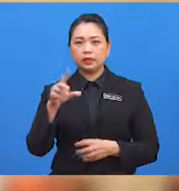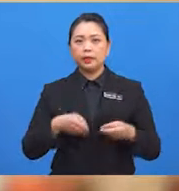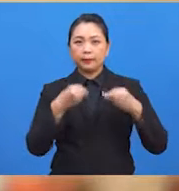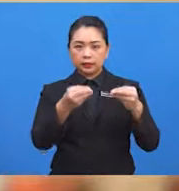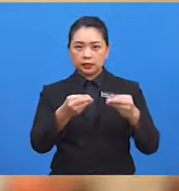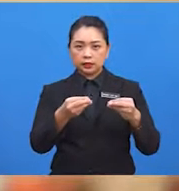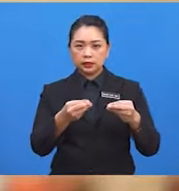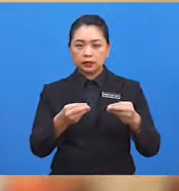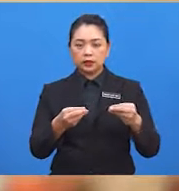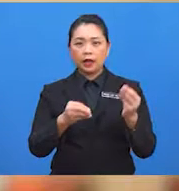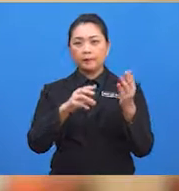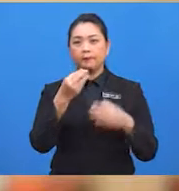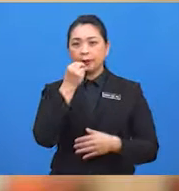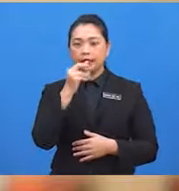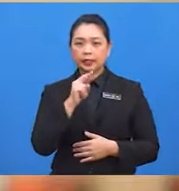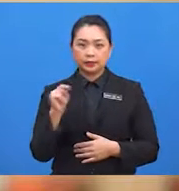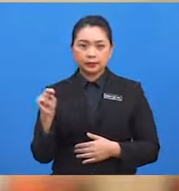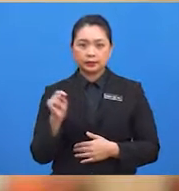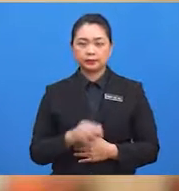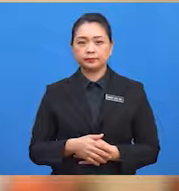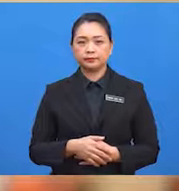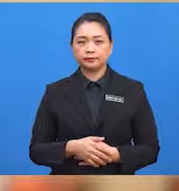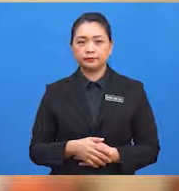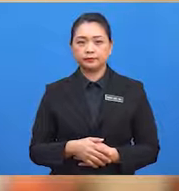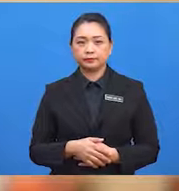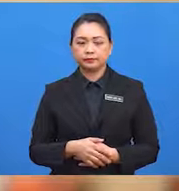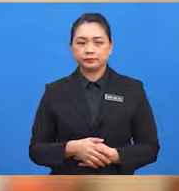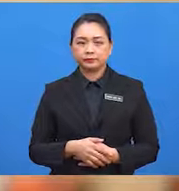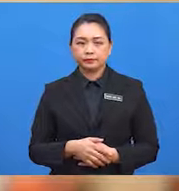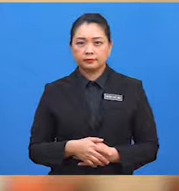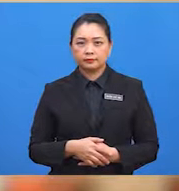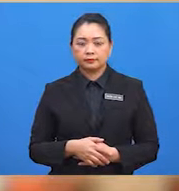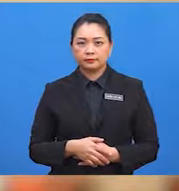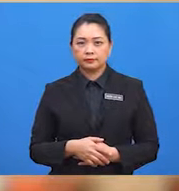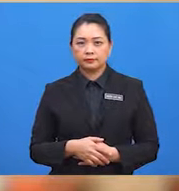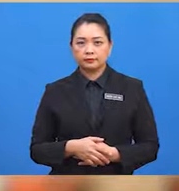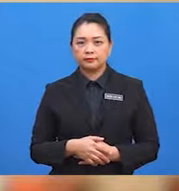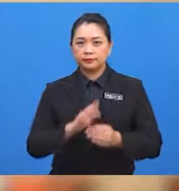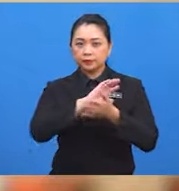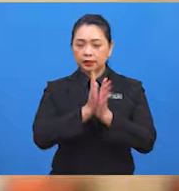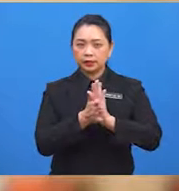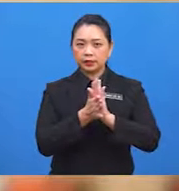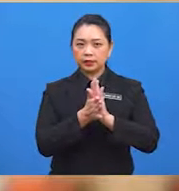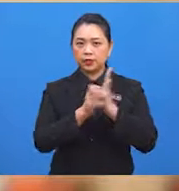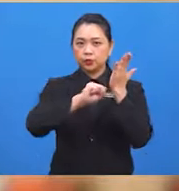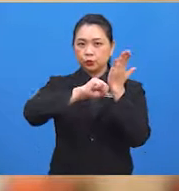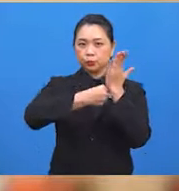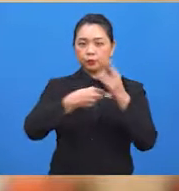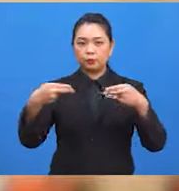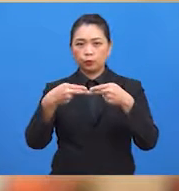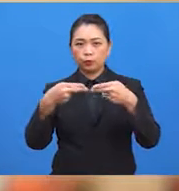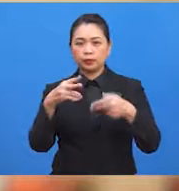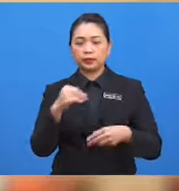sumber makanan seperti ikan kepada penduduk. Sungai Nil juga menjadi sumber perhubungan